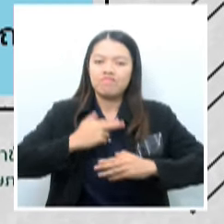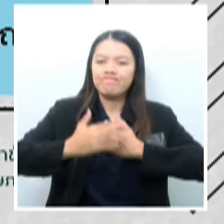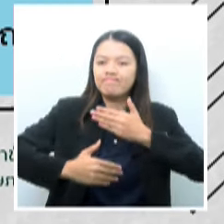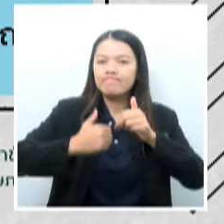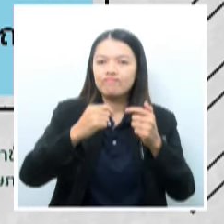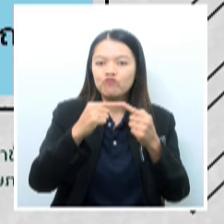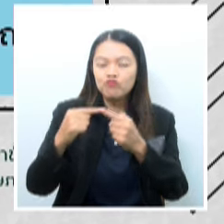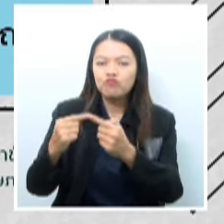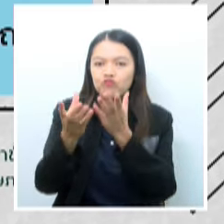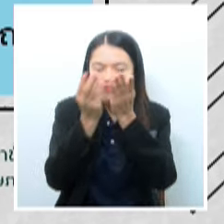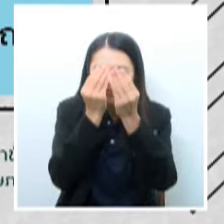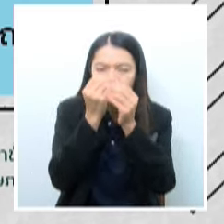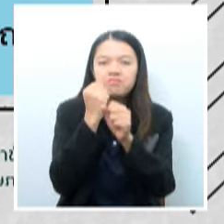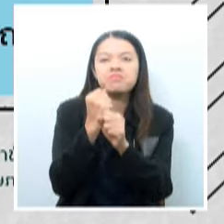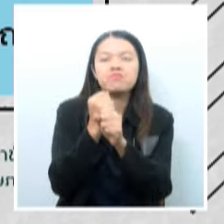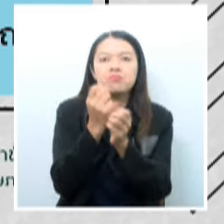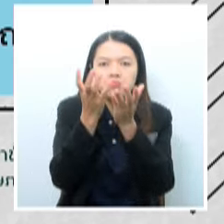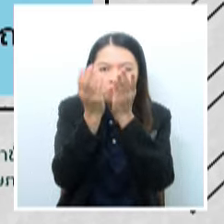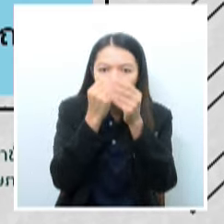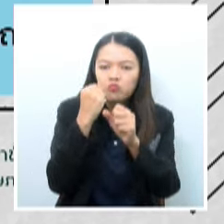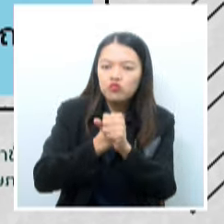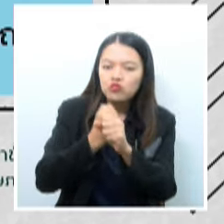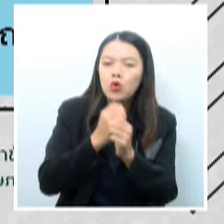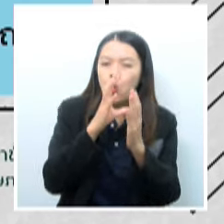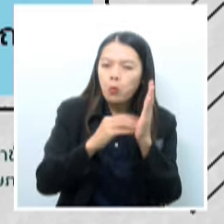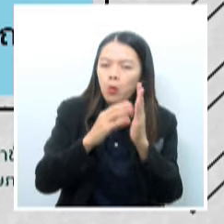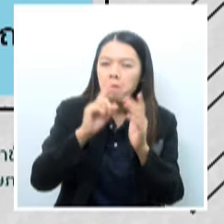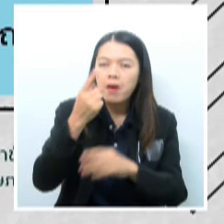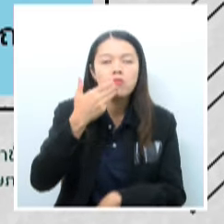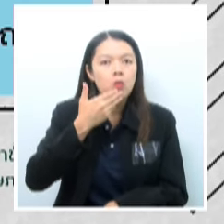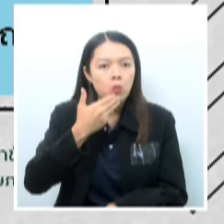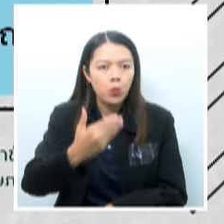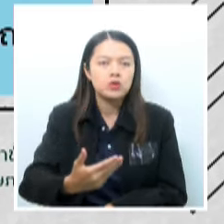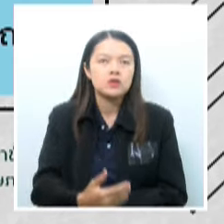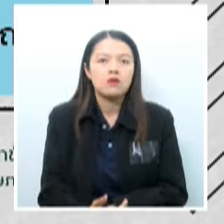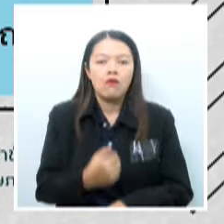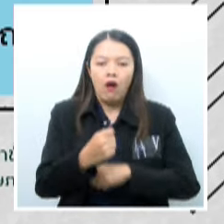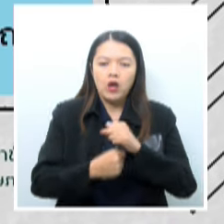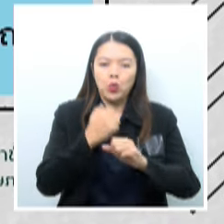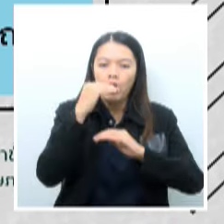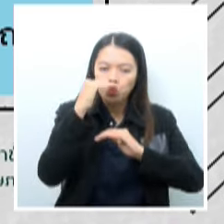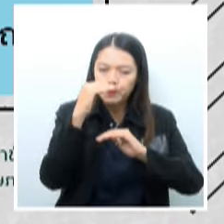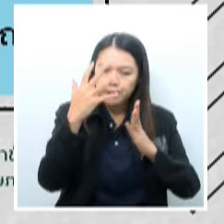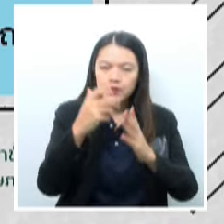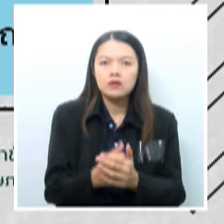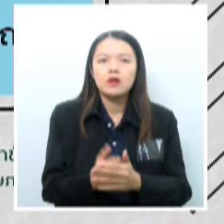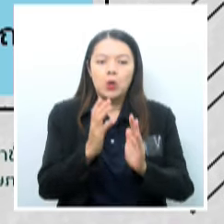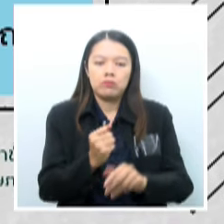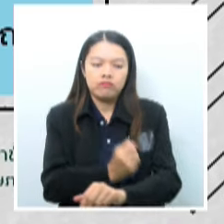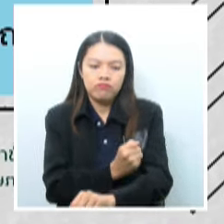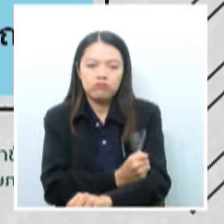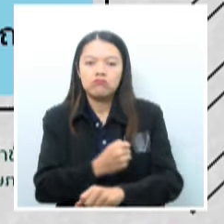ชื่อมโยงการเรียนรู้กับการทำงานการเรียนรู้และการฝึกอบรมใหม่ตลอดเวลาโดยไม่จำกัดอายุรวมทั้งสร้างโอกาสให้แรงงานและประชา